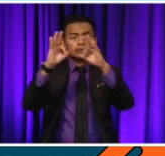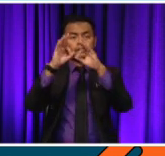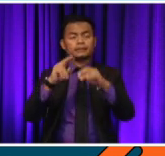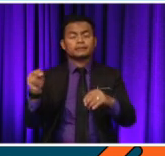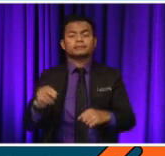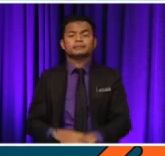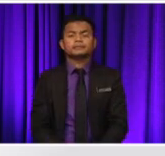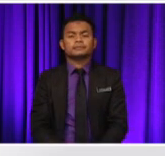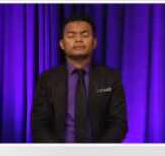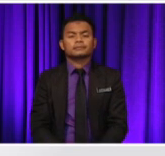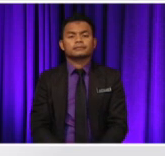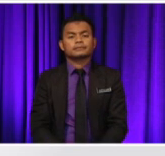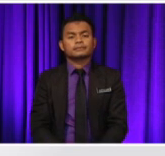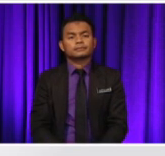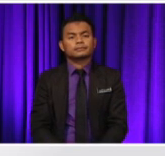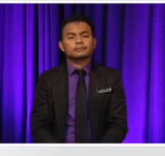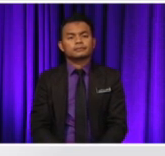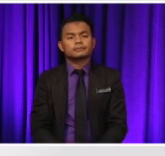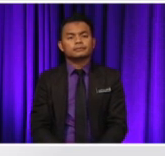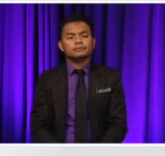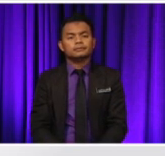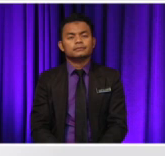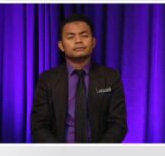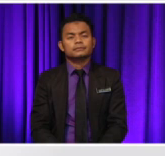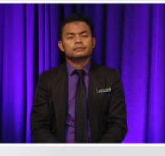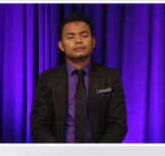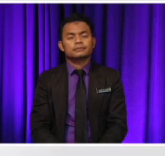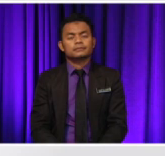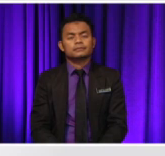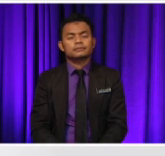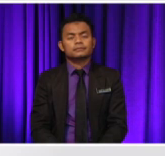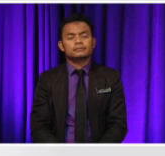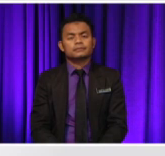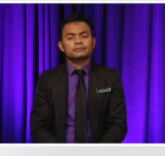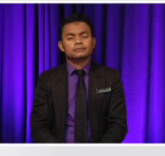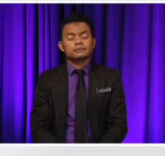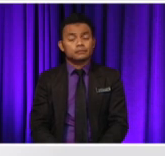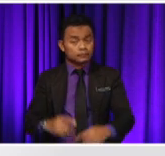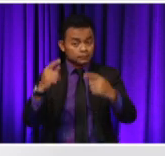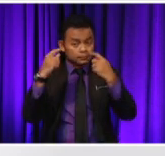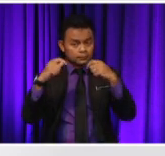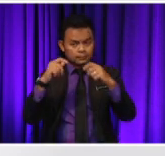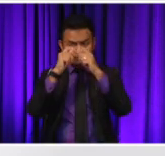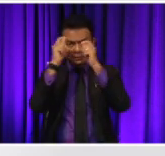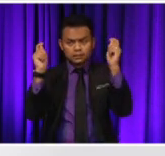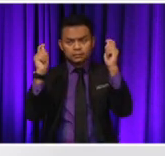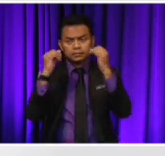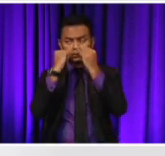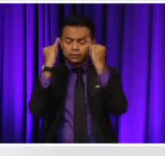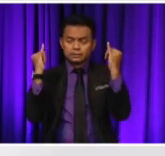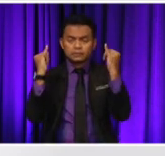nggak jelas coba Terangkan ataupun Jelaskan 2 DPD kepentingan